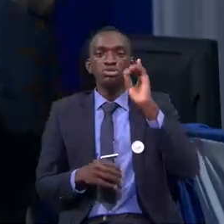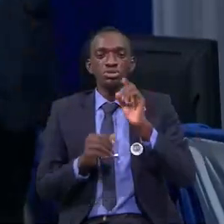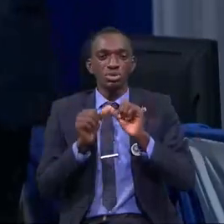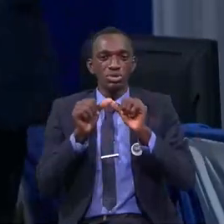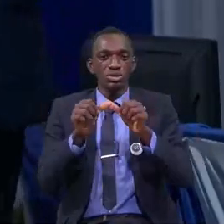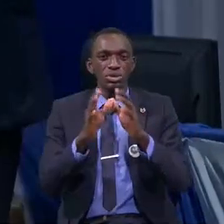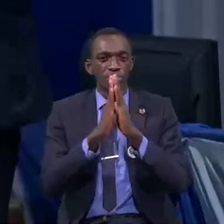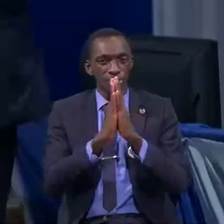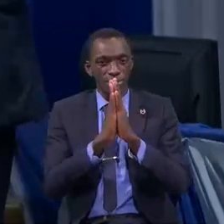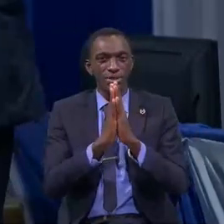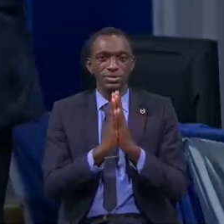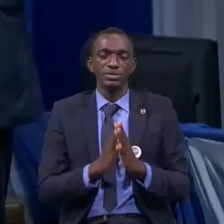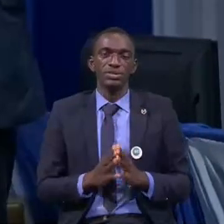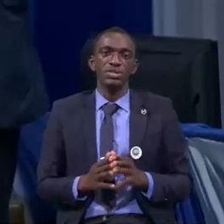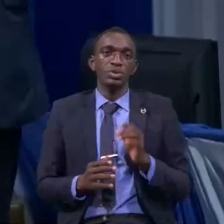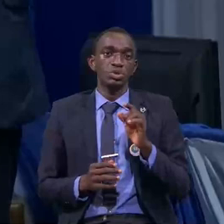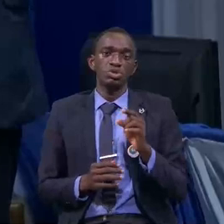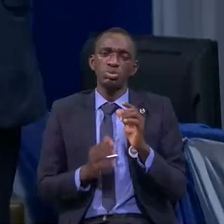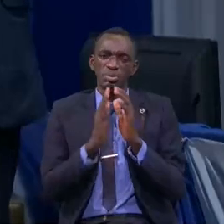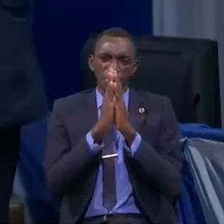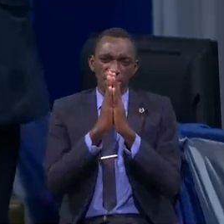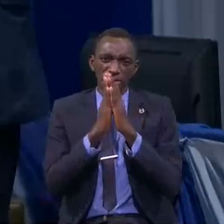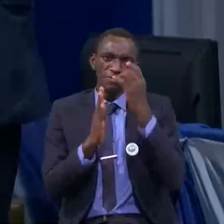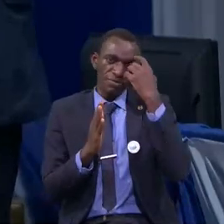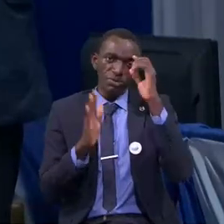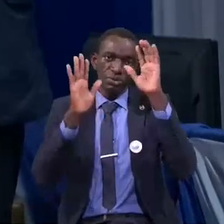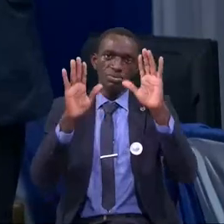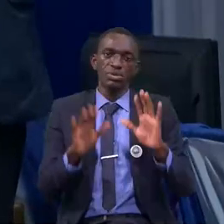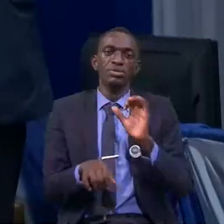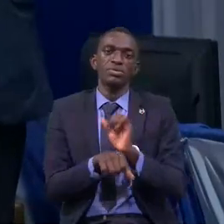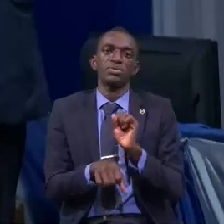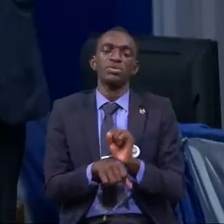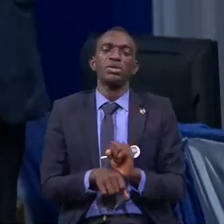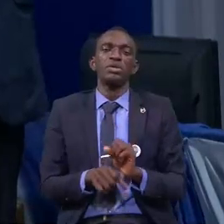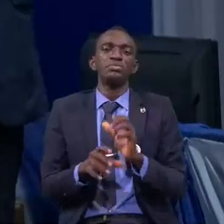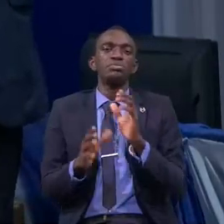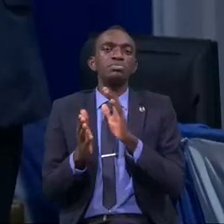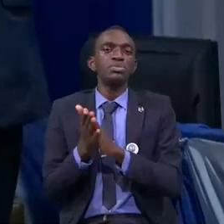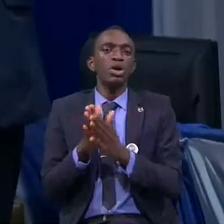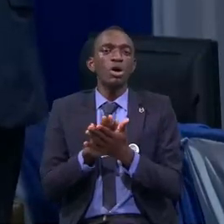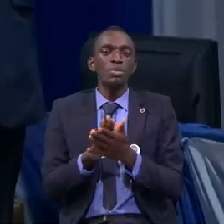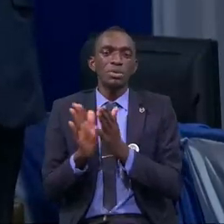vous devez prier. Soyez en prière et préparez-vous.